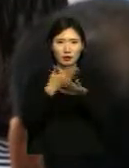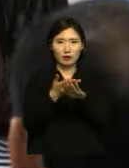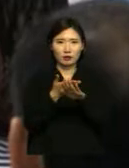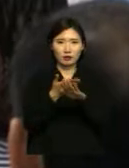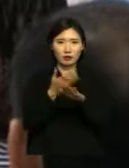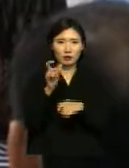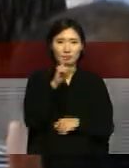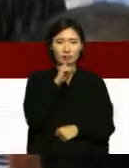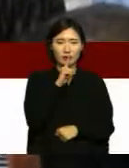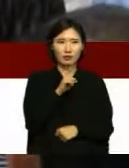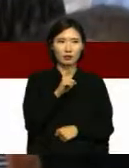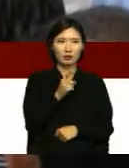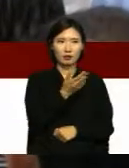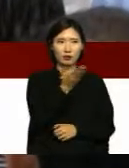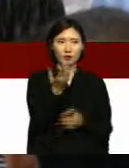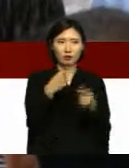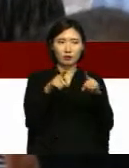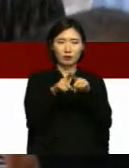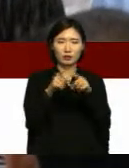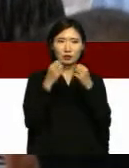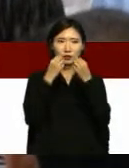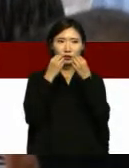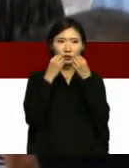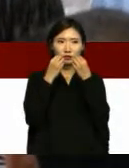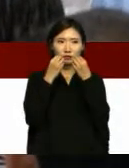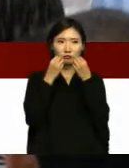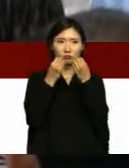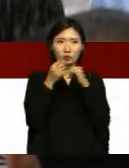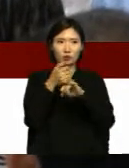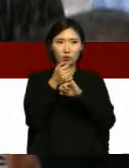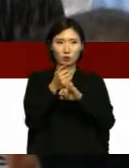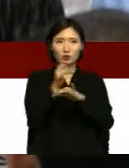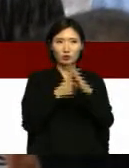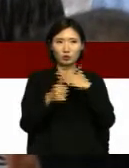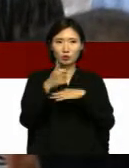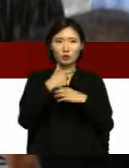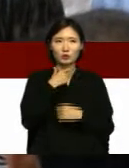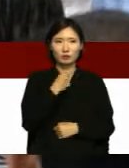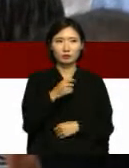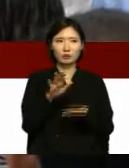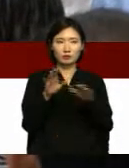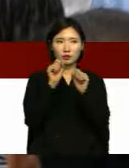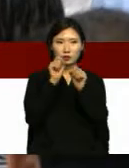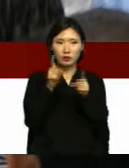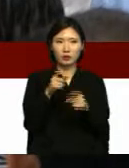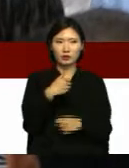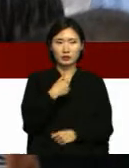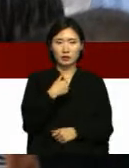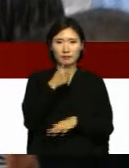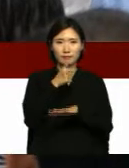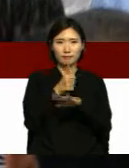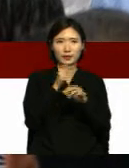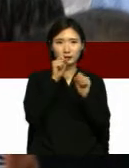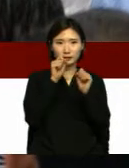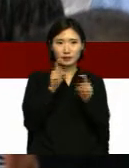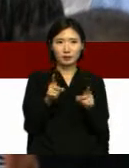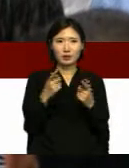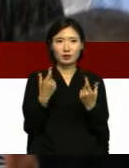함께 반드시 성공시키고 싶습니다. 이번 기회가 제게도 마지막